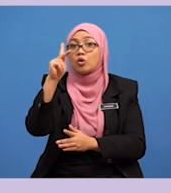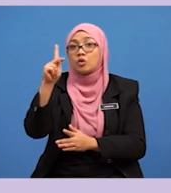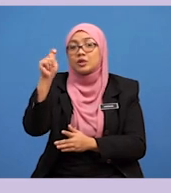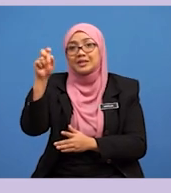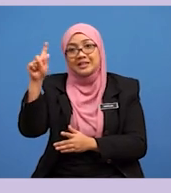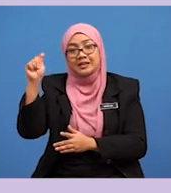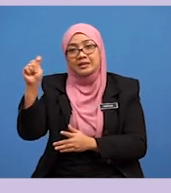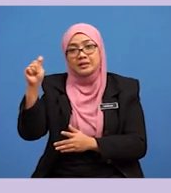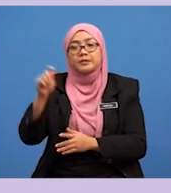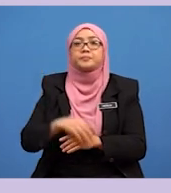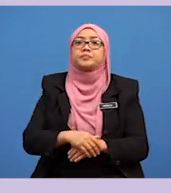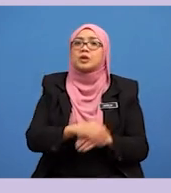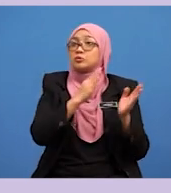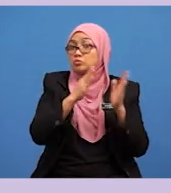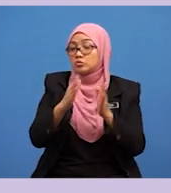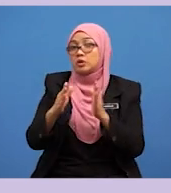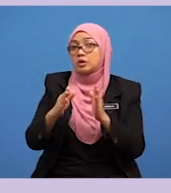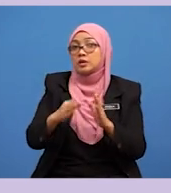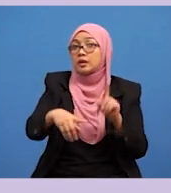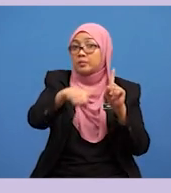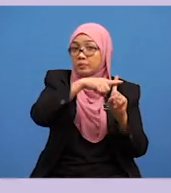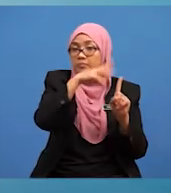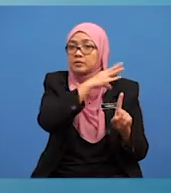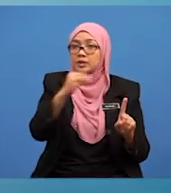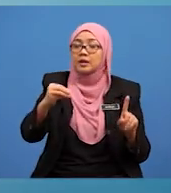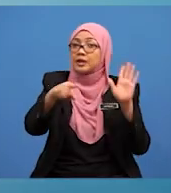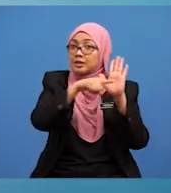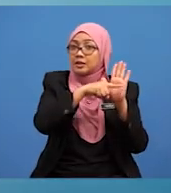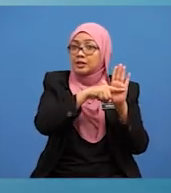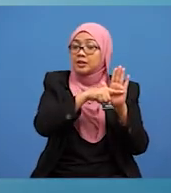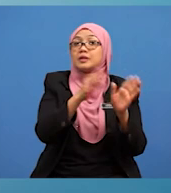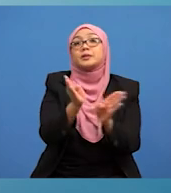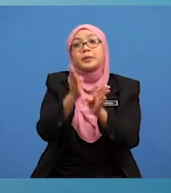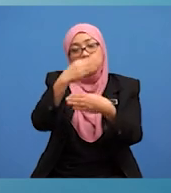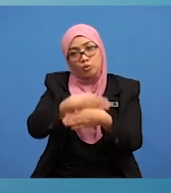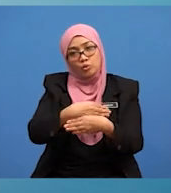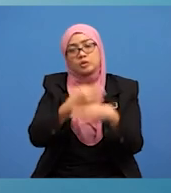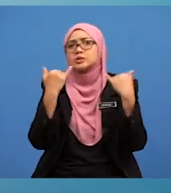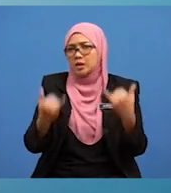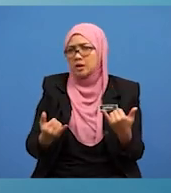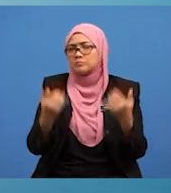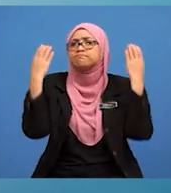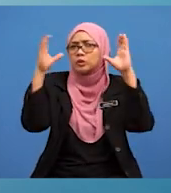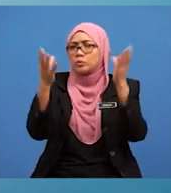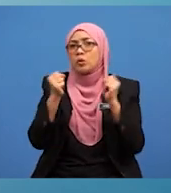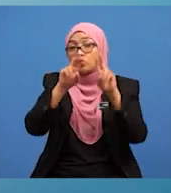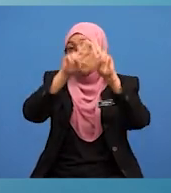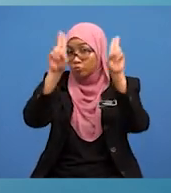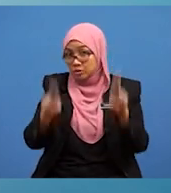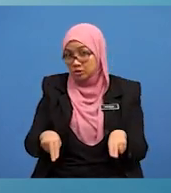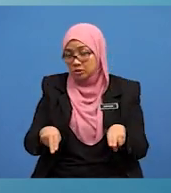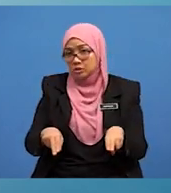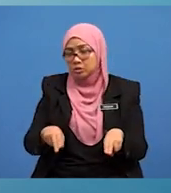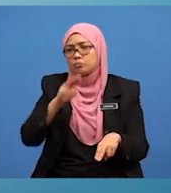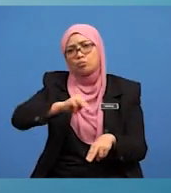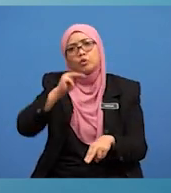ion positif dan ion negatif terbentuk. Sekarang cikgu ingin menguji kefahaman murid-murid sama ada sudah